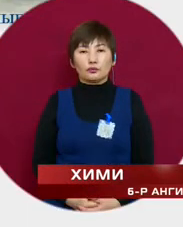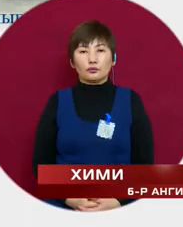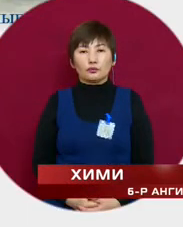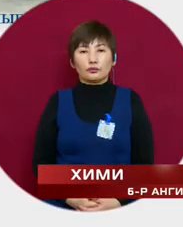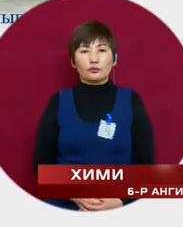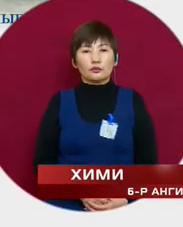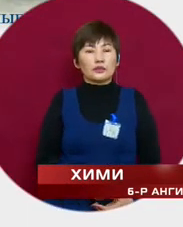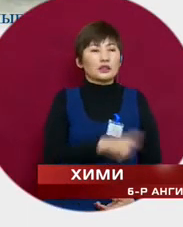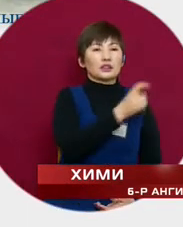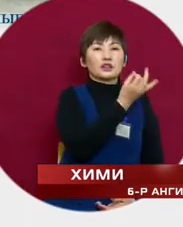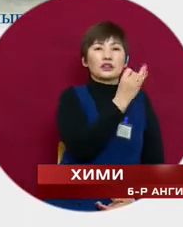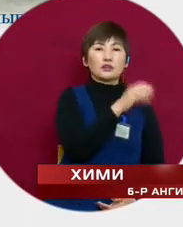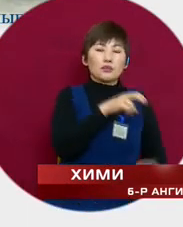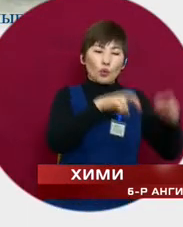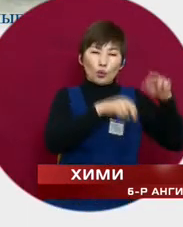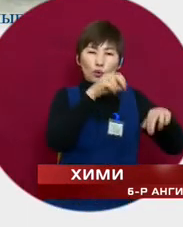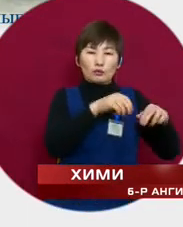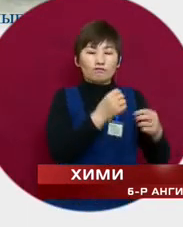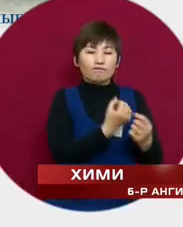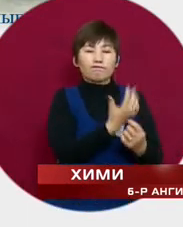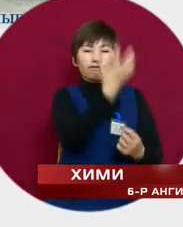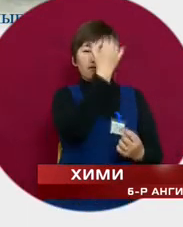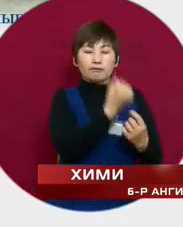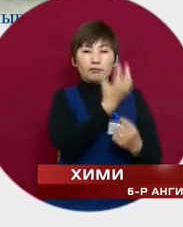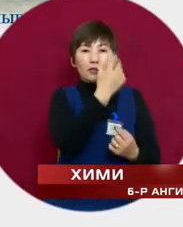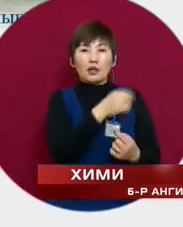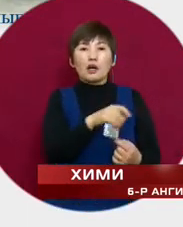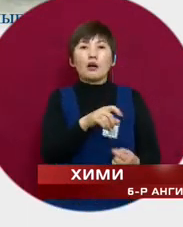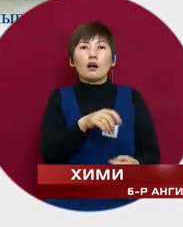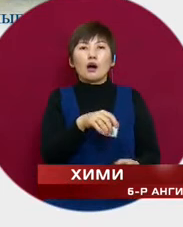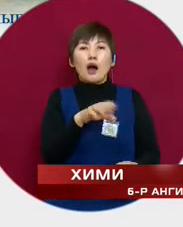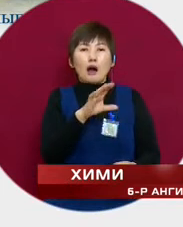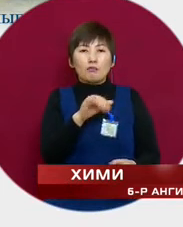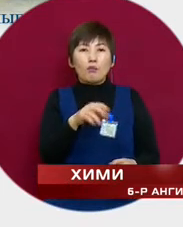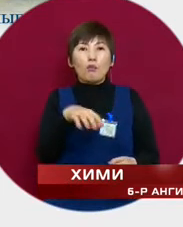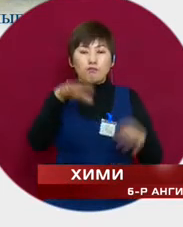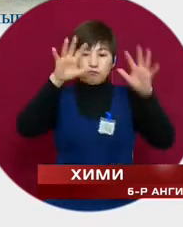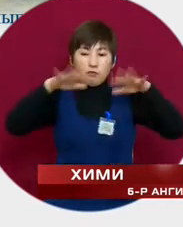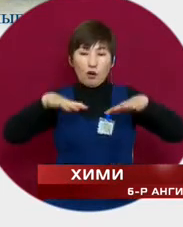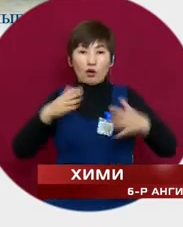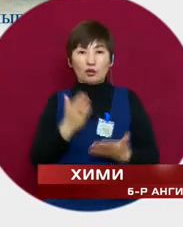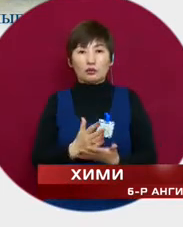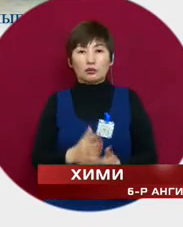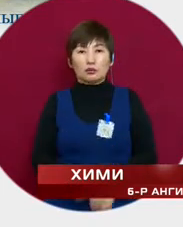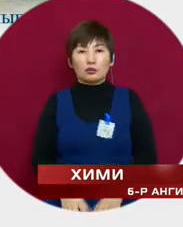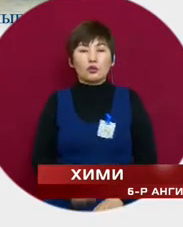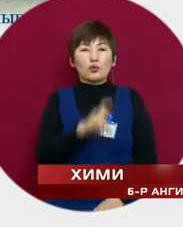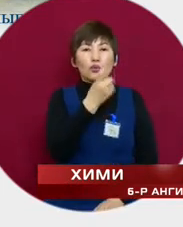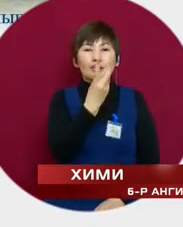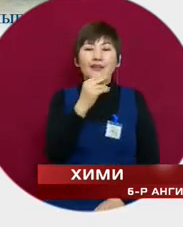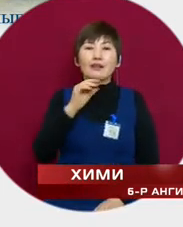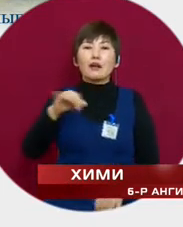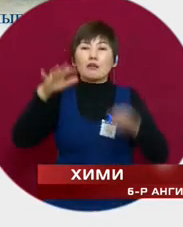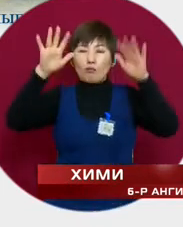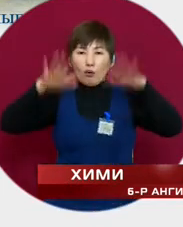За химийн үйлдвэрлэл түвшний шаталтаар үүсэх хортой химийн бодисын нөлөөгөөр хүчлэг бороо ордог. За хүчлэг бороо